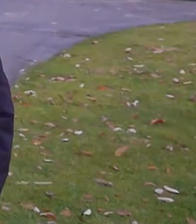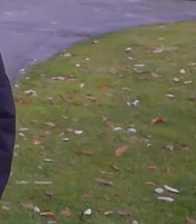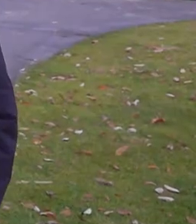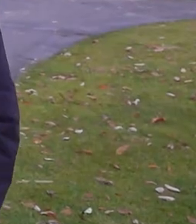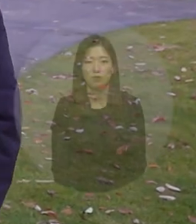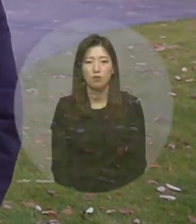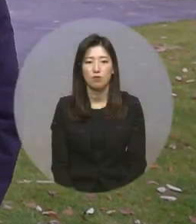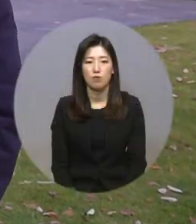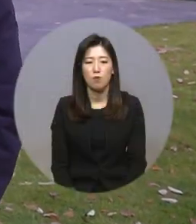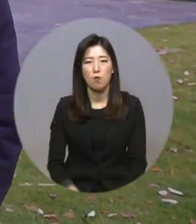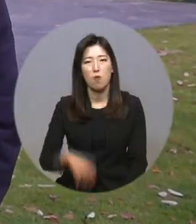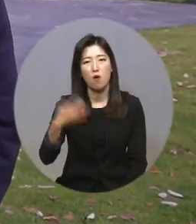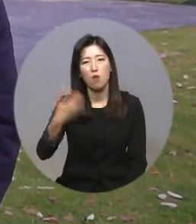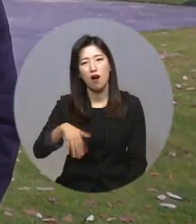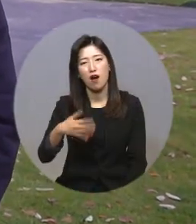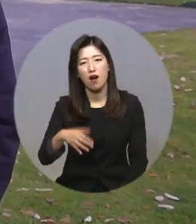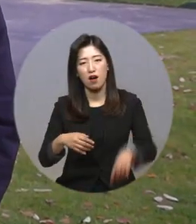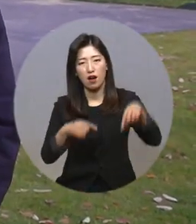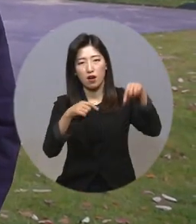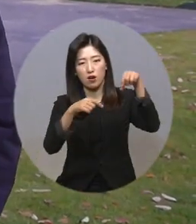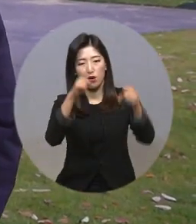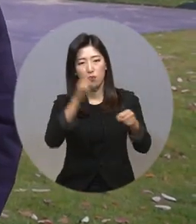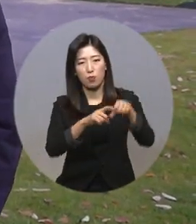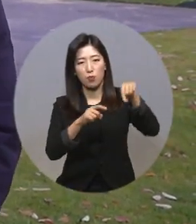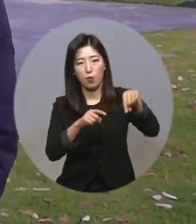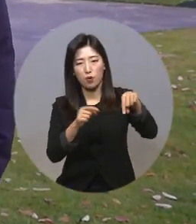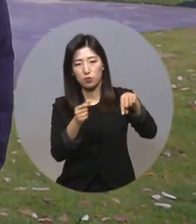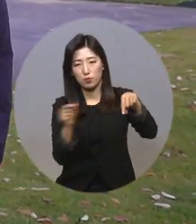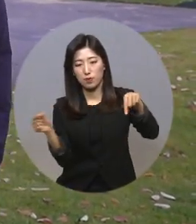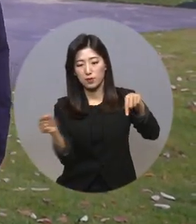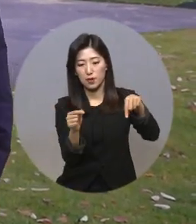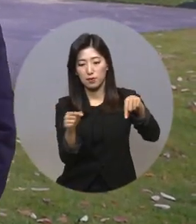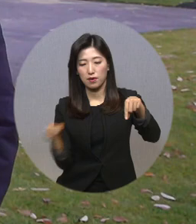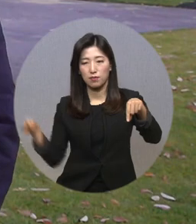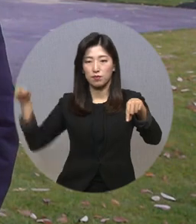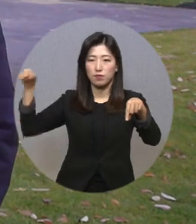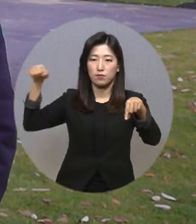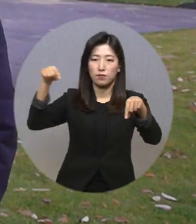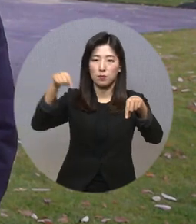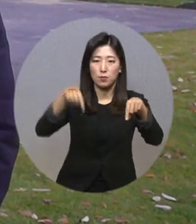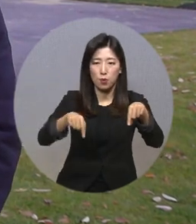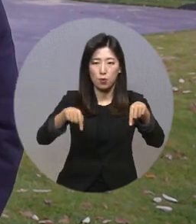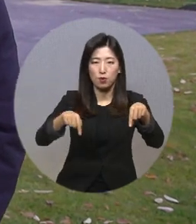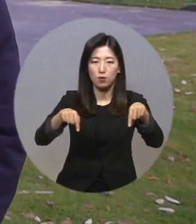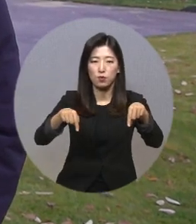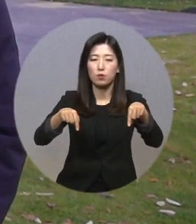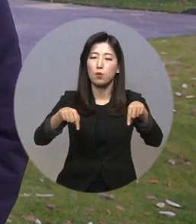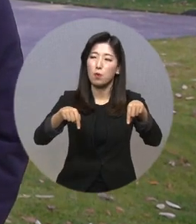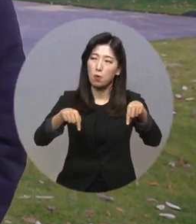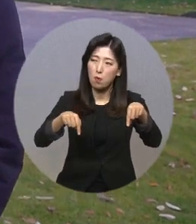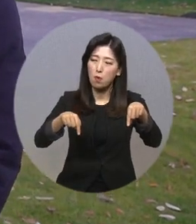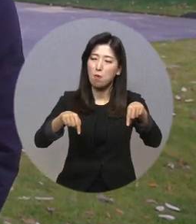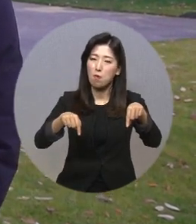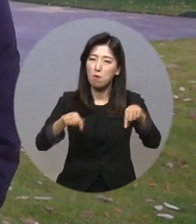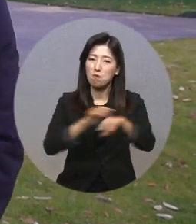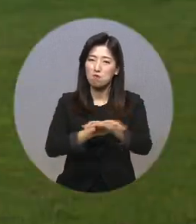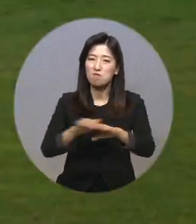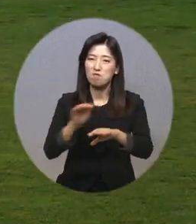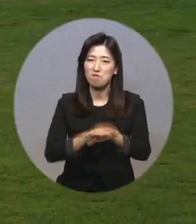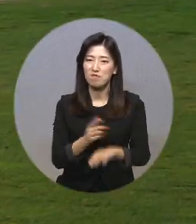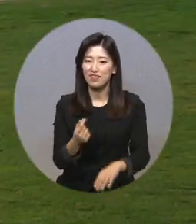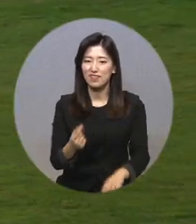8 속도 짧게 써라 뭐 그래도 이 번안한 때도 올린거 자체가 다시 싱거